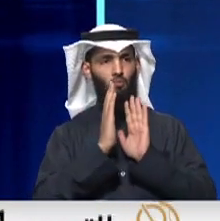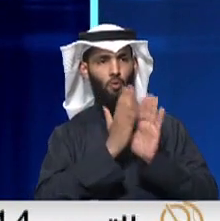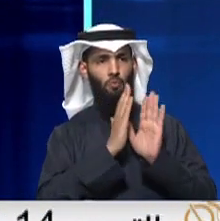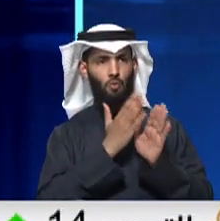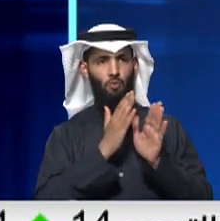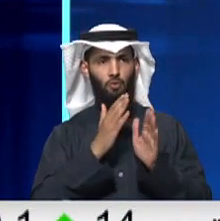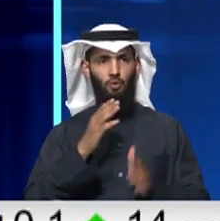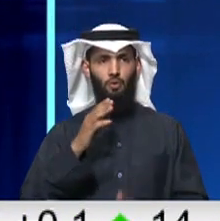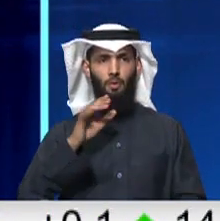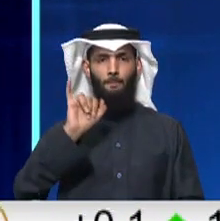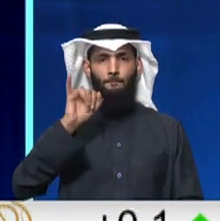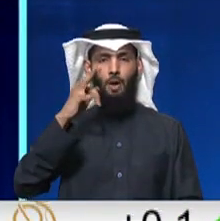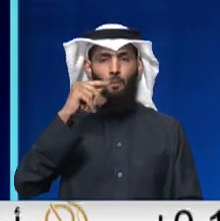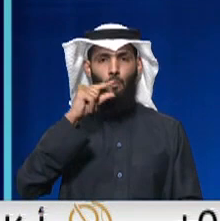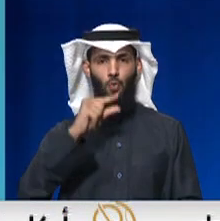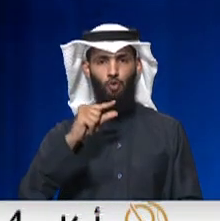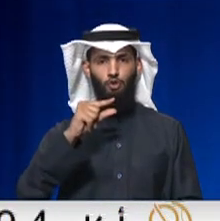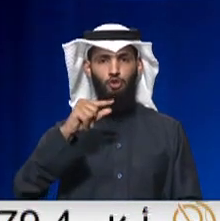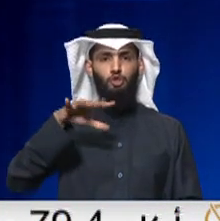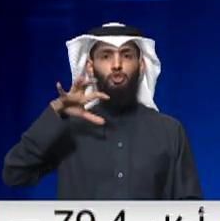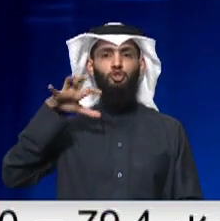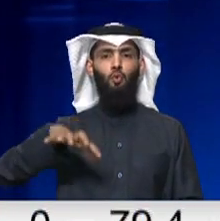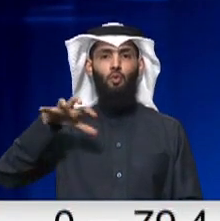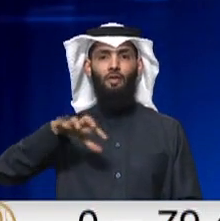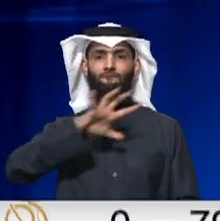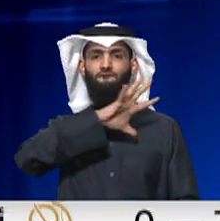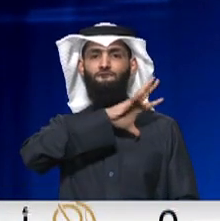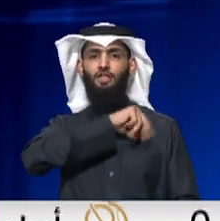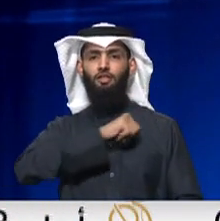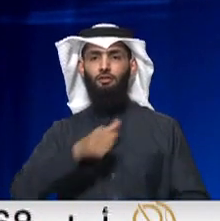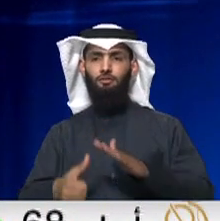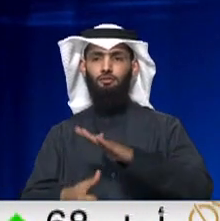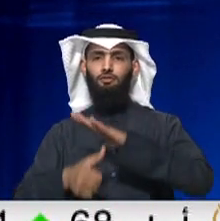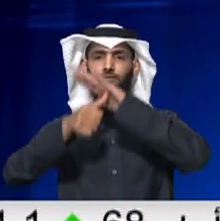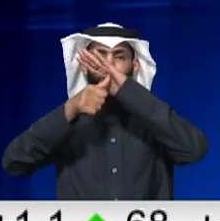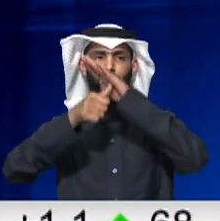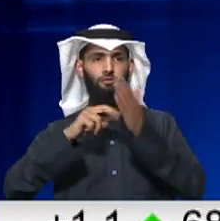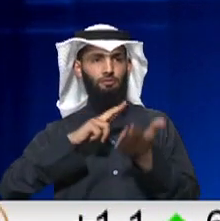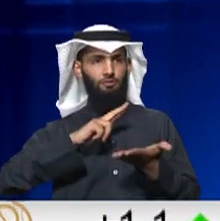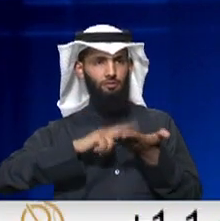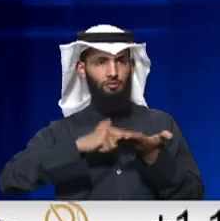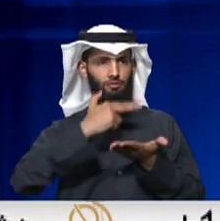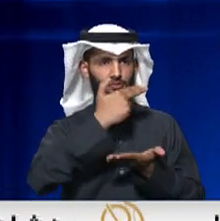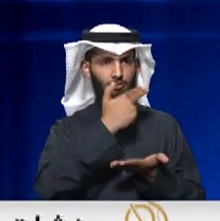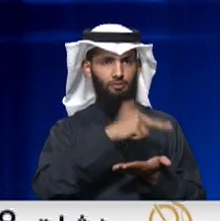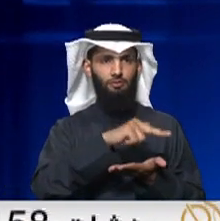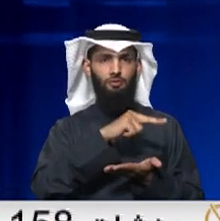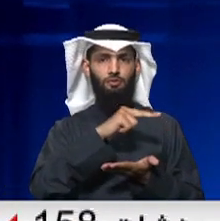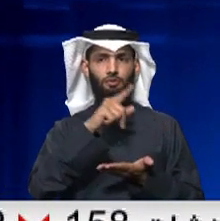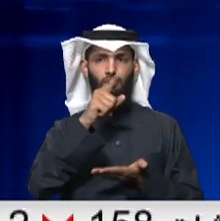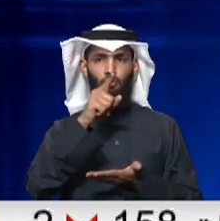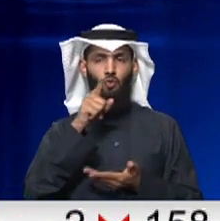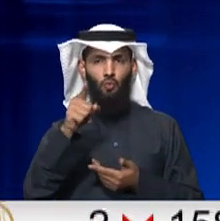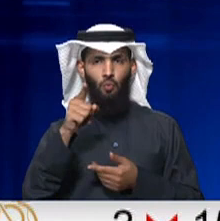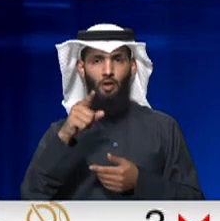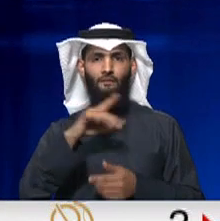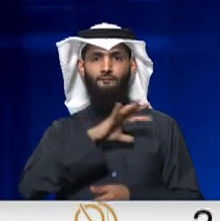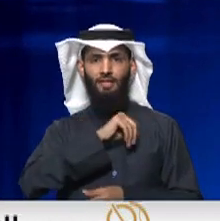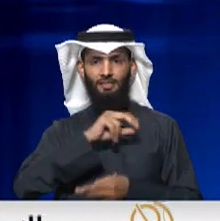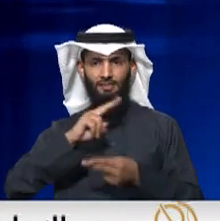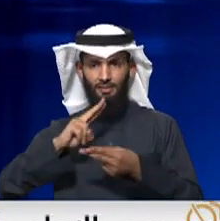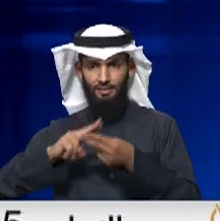الرئيس محمود عباس رئيس دولة فلسطين الشقيقة رئيس اللجنة التنفيذية لمنظمة التحرير